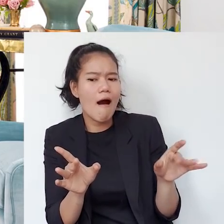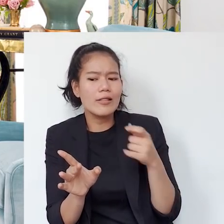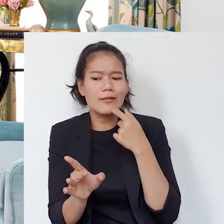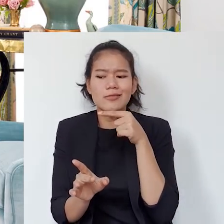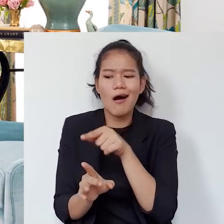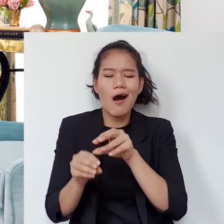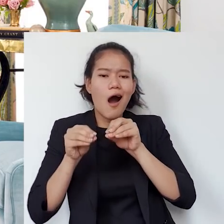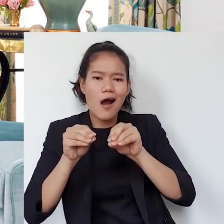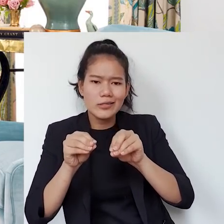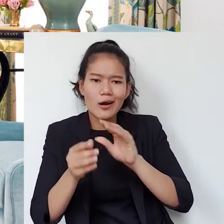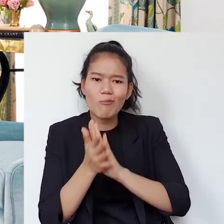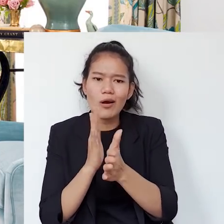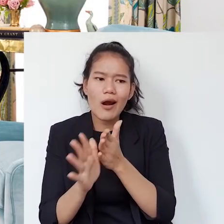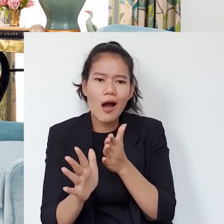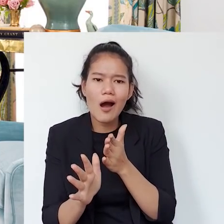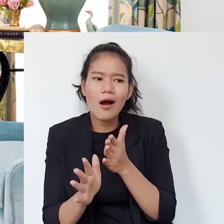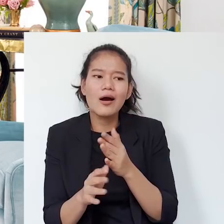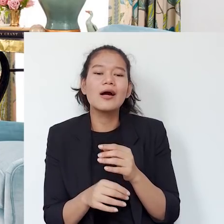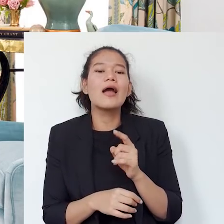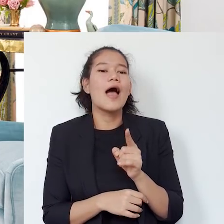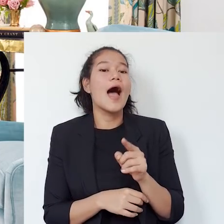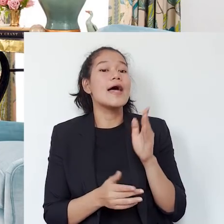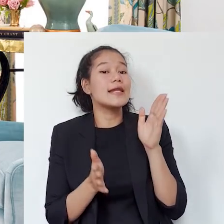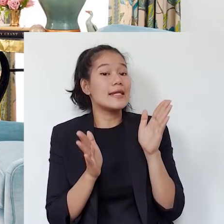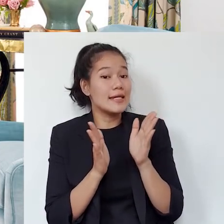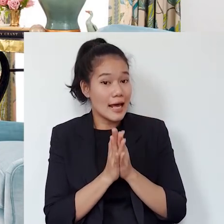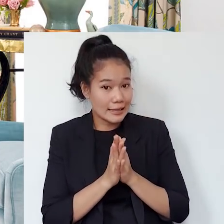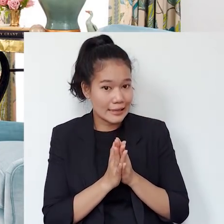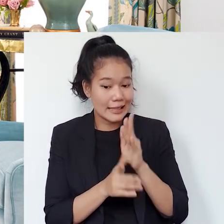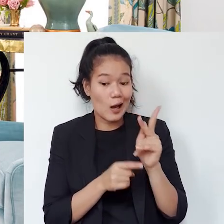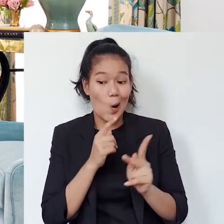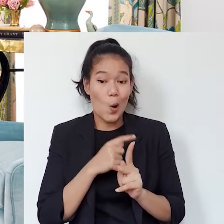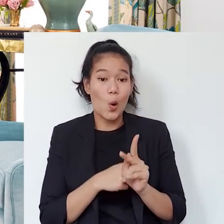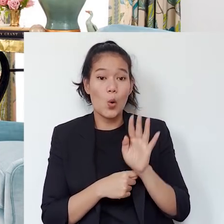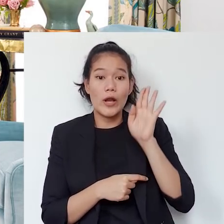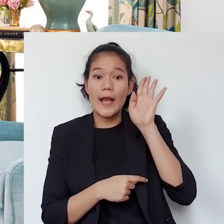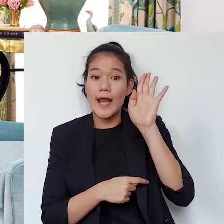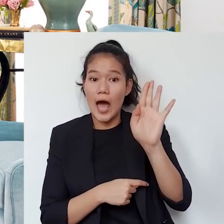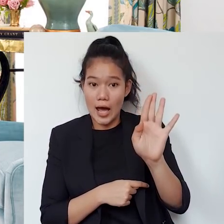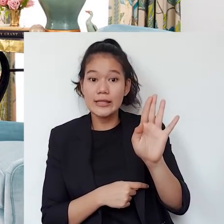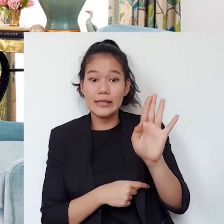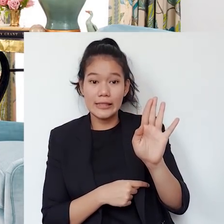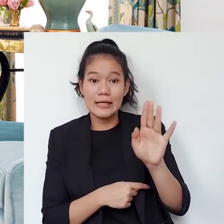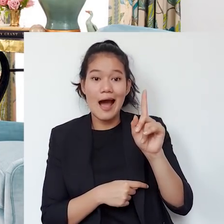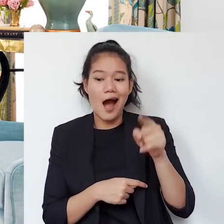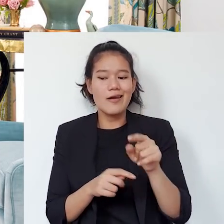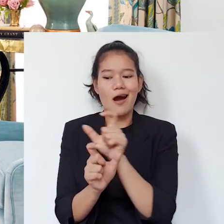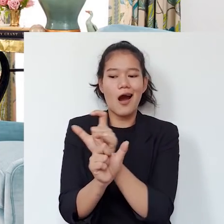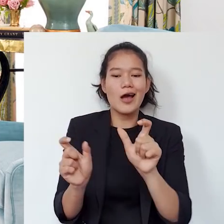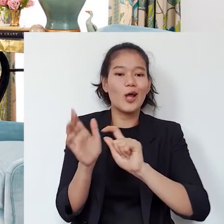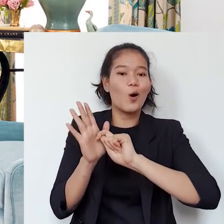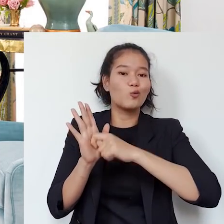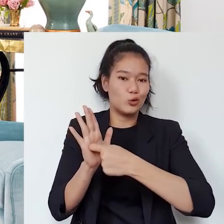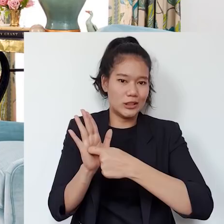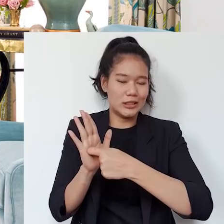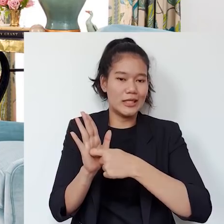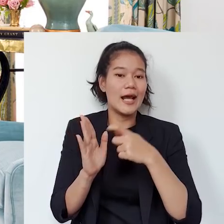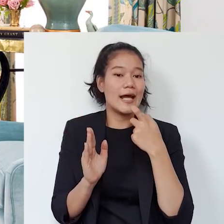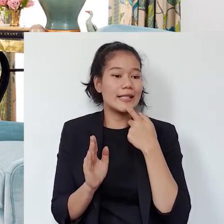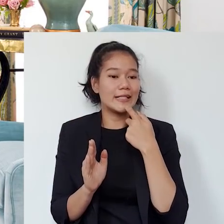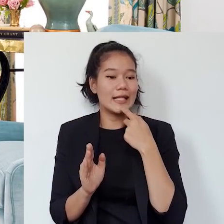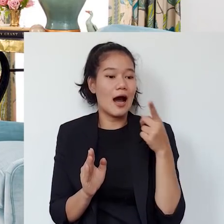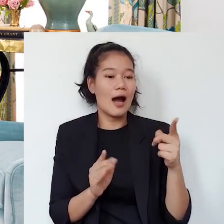ajarkan. Dan kalau nanti kita menemukan kata kunci dari kesalahan